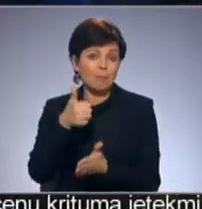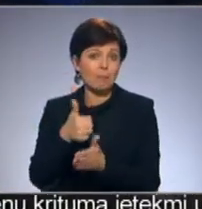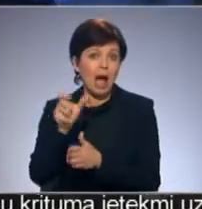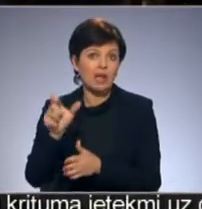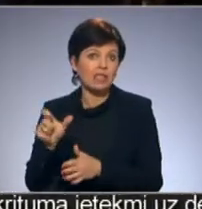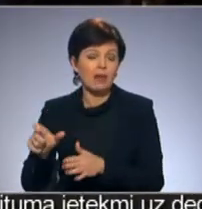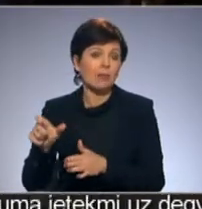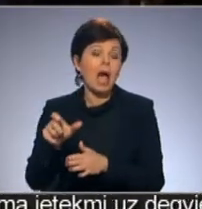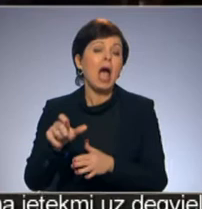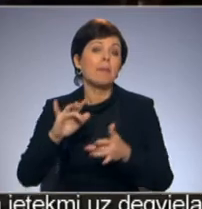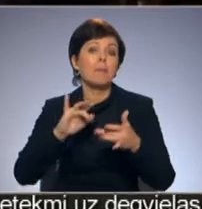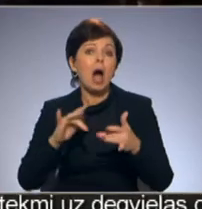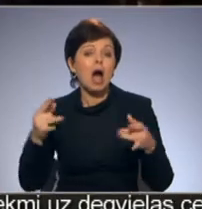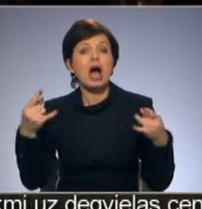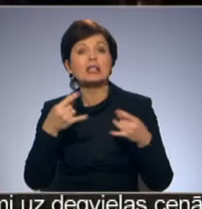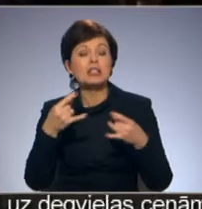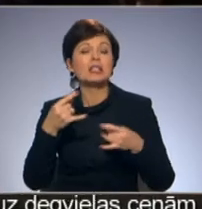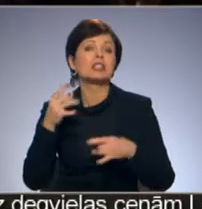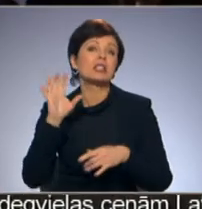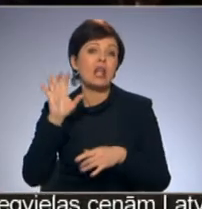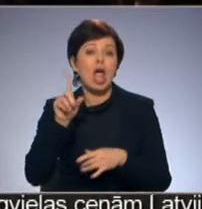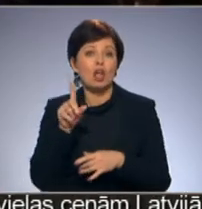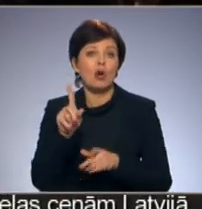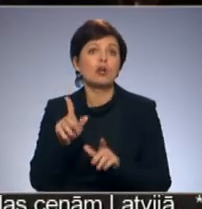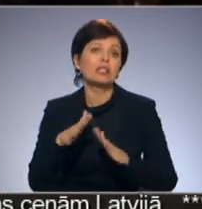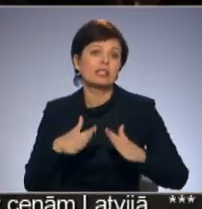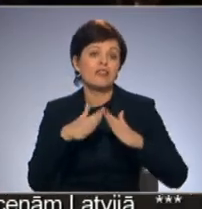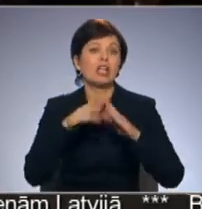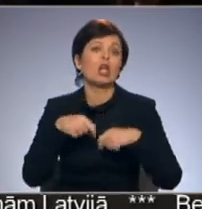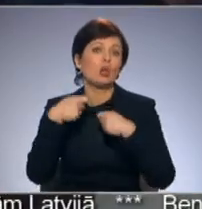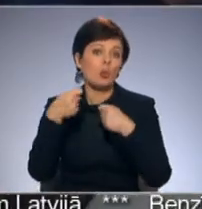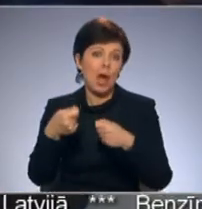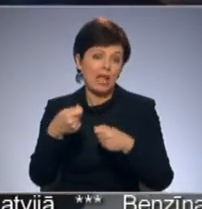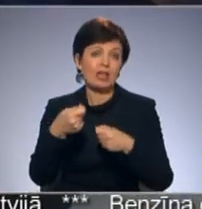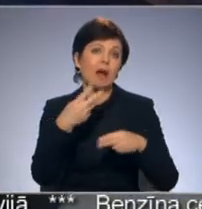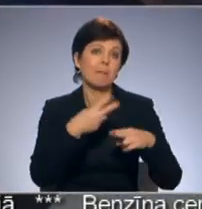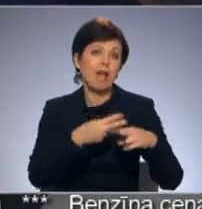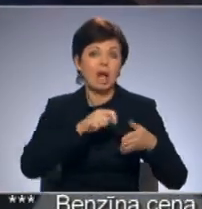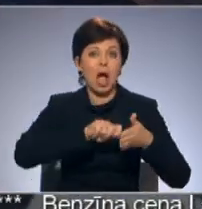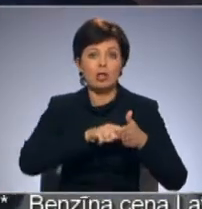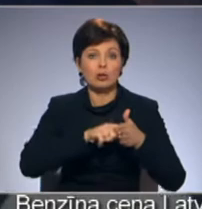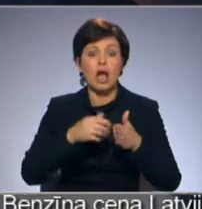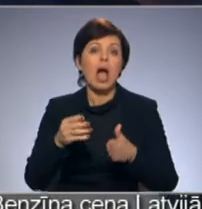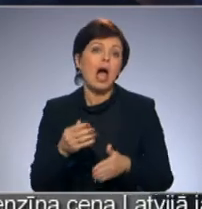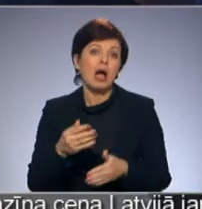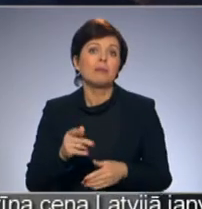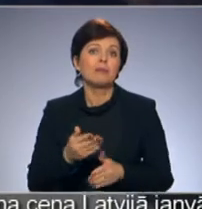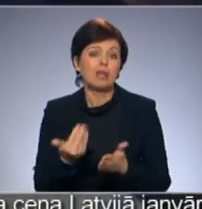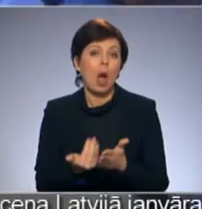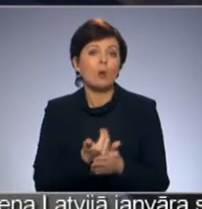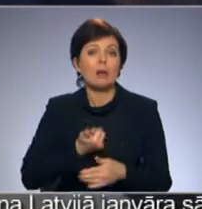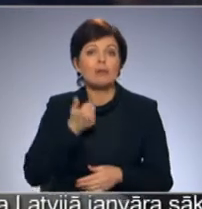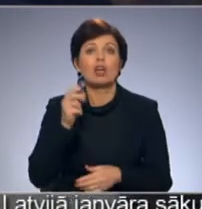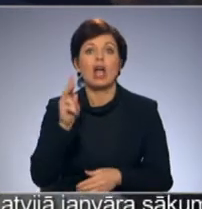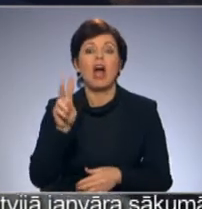masu medijiem un uzņēmumu cehu pārstāvjiem svinīgi nodeva metalurga atslēgas jaunajam īpašniekam KVV Liepājas metalurgs